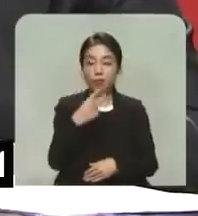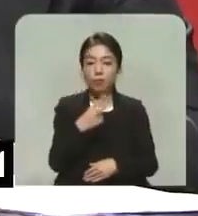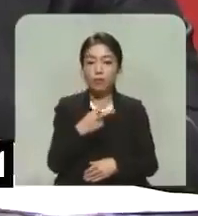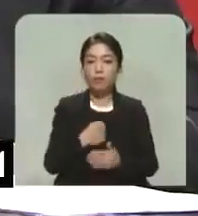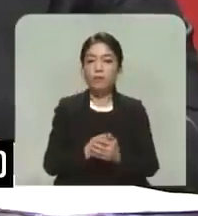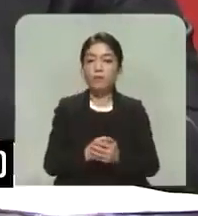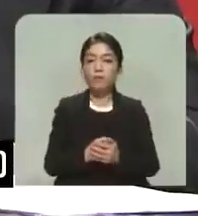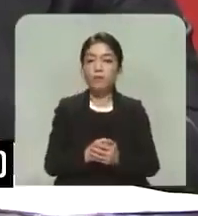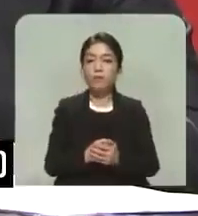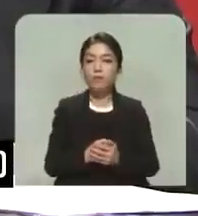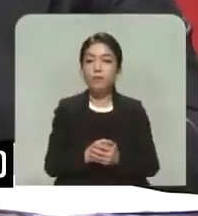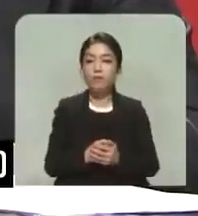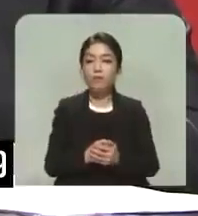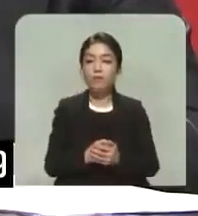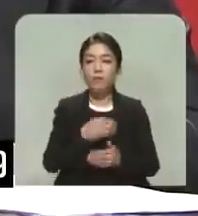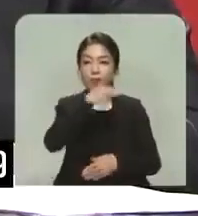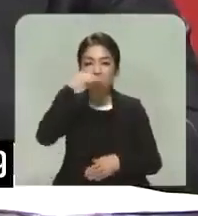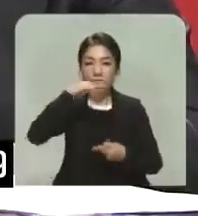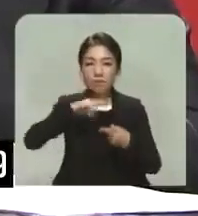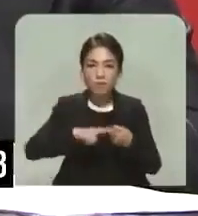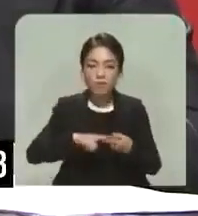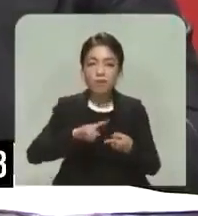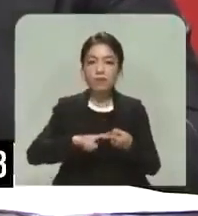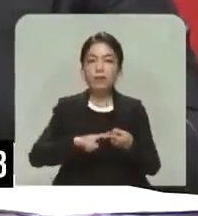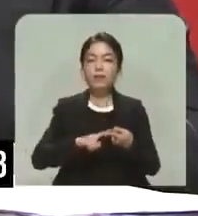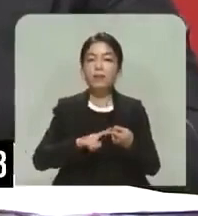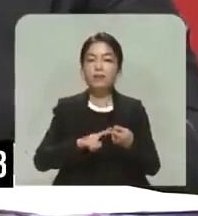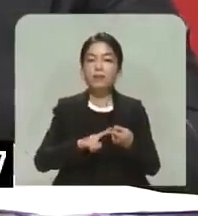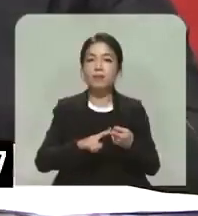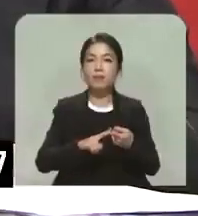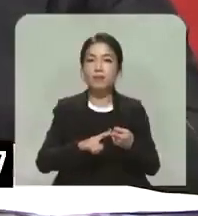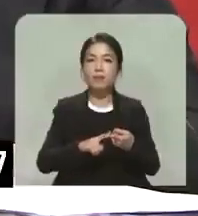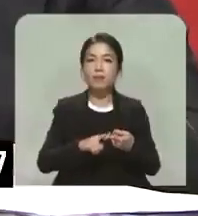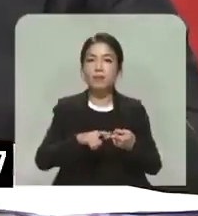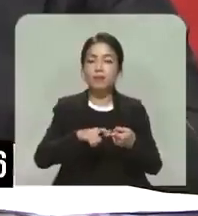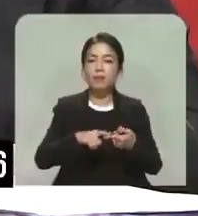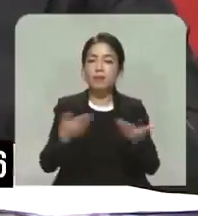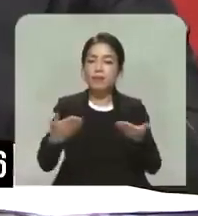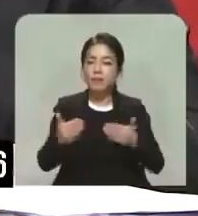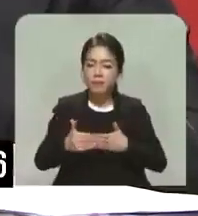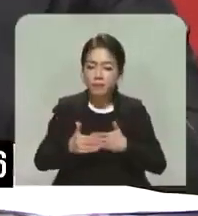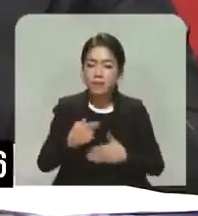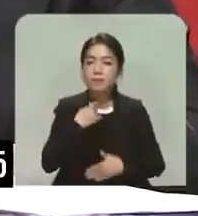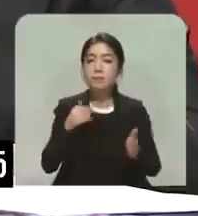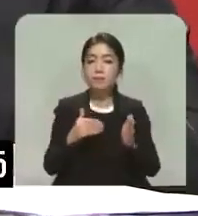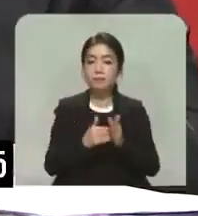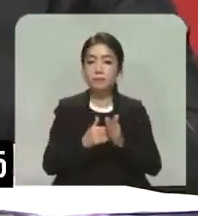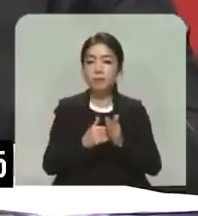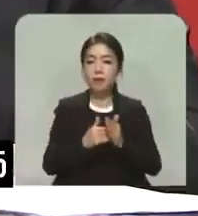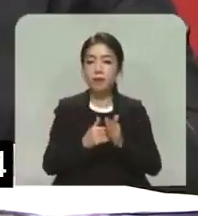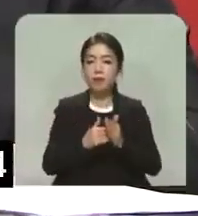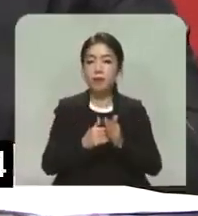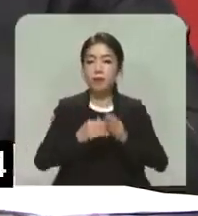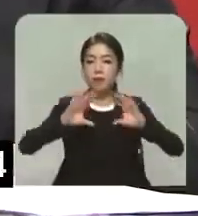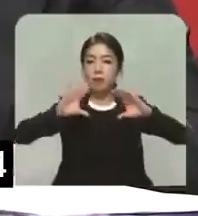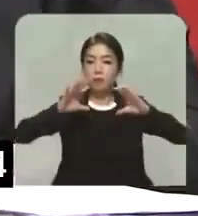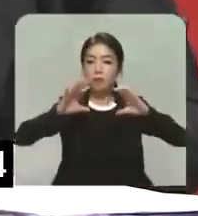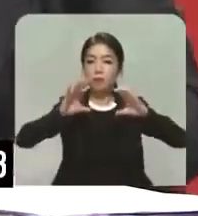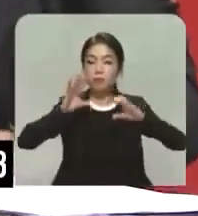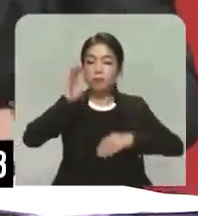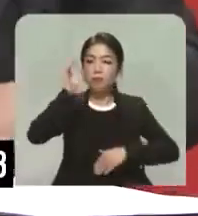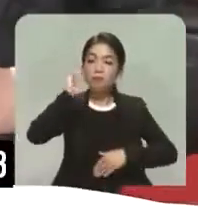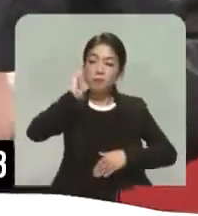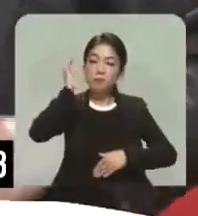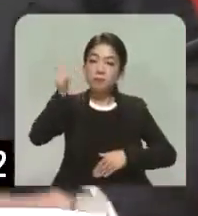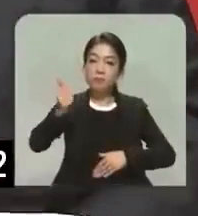증거와 합리화 이런 거에 의해서 예. 업무 결정을 한 사람인데 예, 예. 예. 알겠습니다. 네? 국가적인 아니, 의사 결정을 하는데 저는 이런